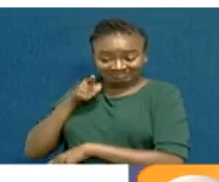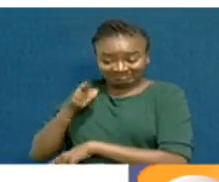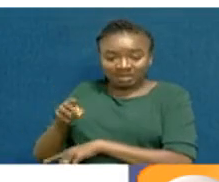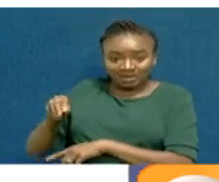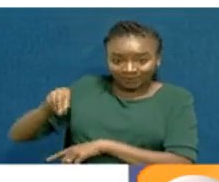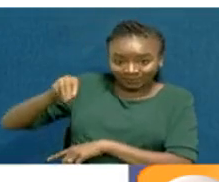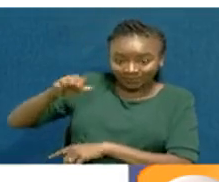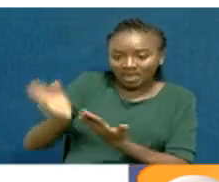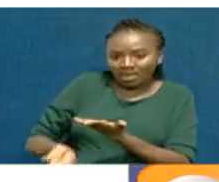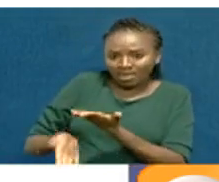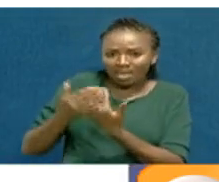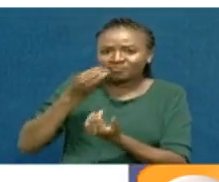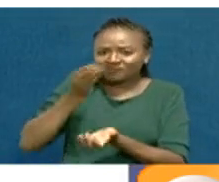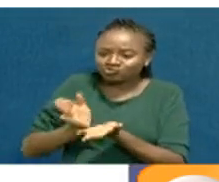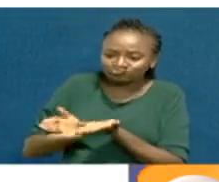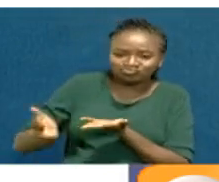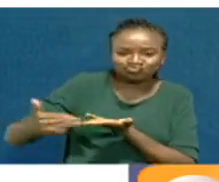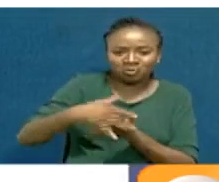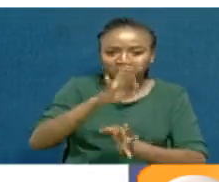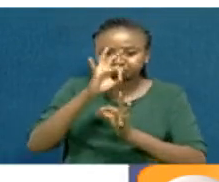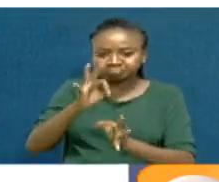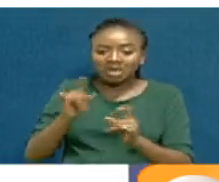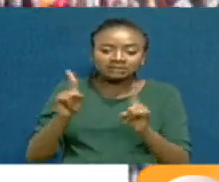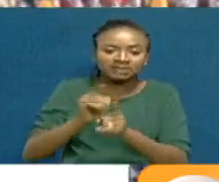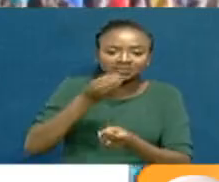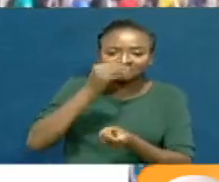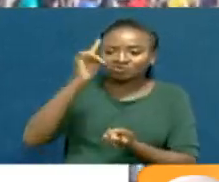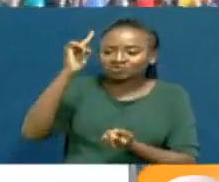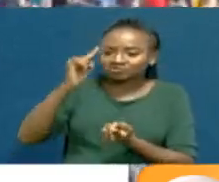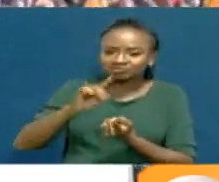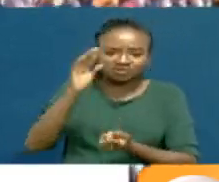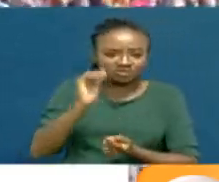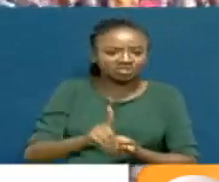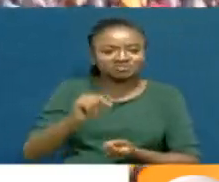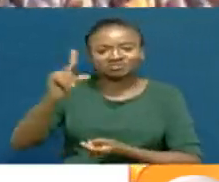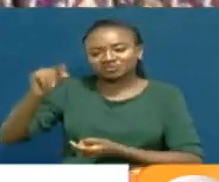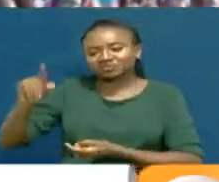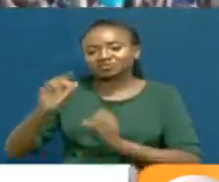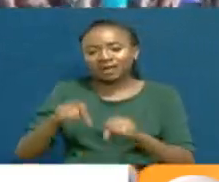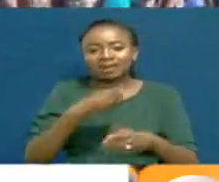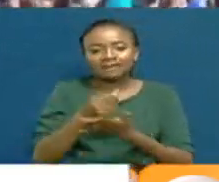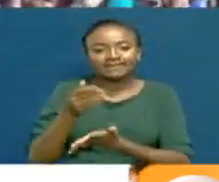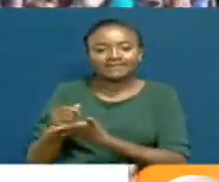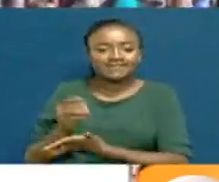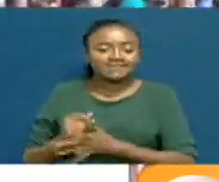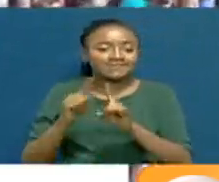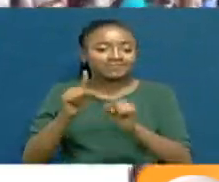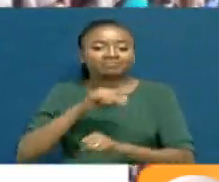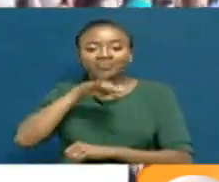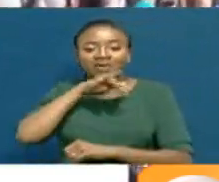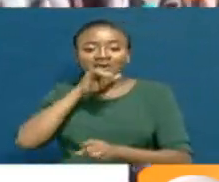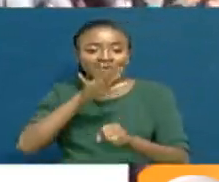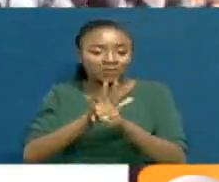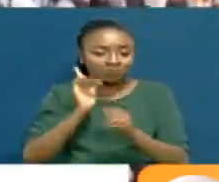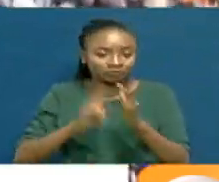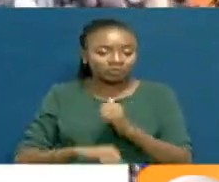tukule na gharama ya chakula mpaka irudi chini. Odinga told Trans Nzoia residents that high fertilizer